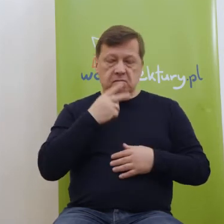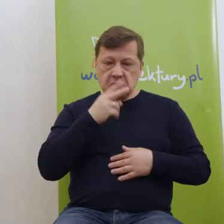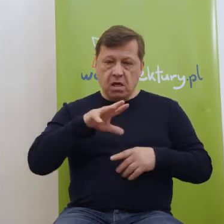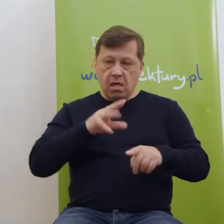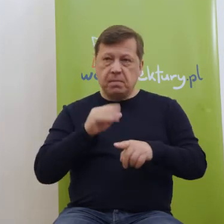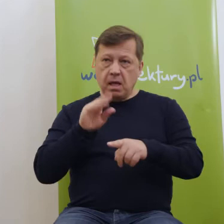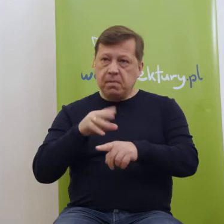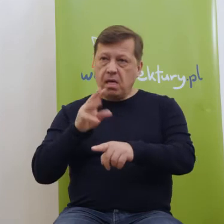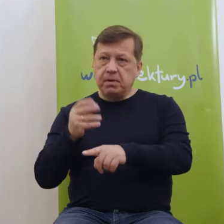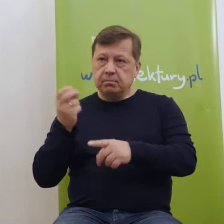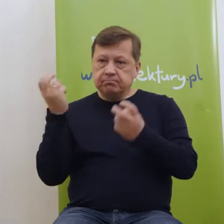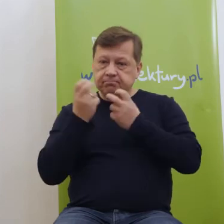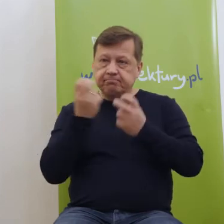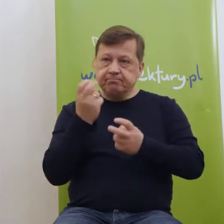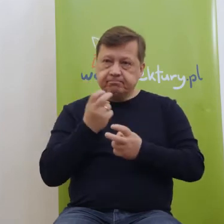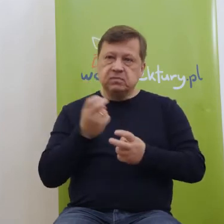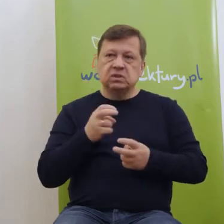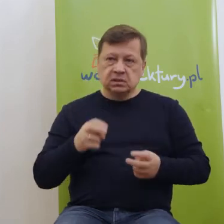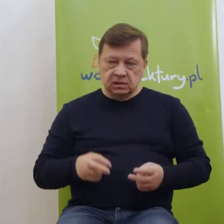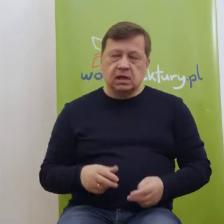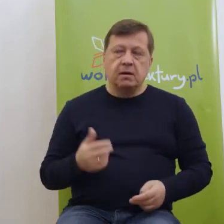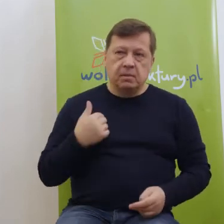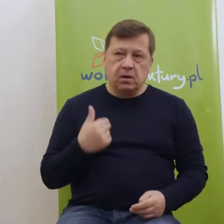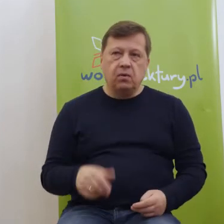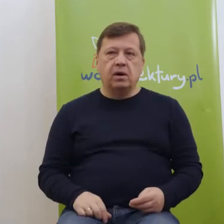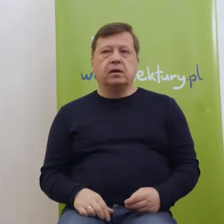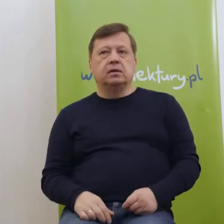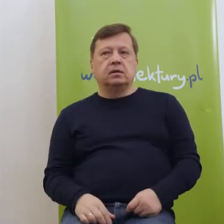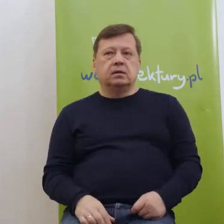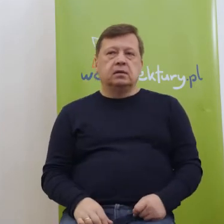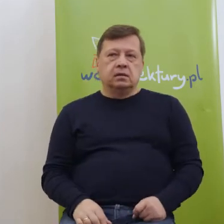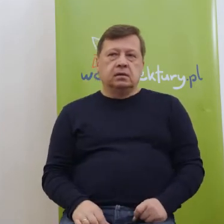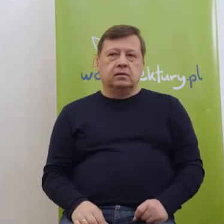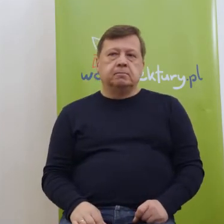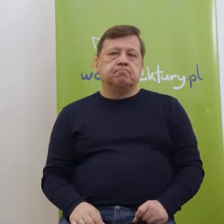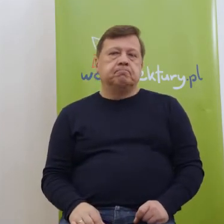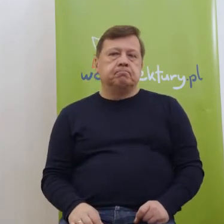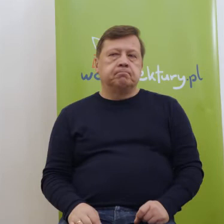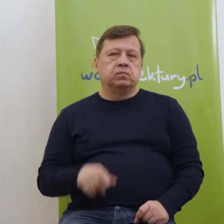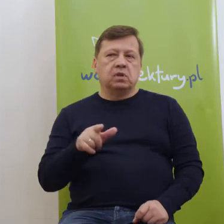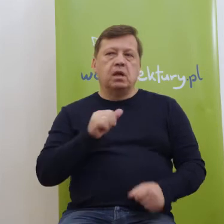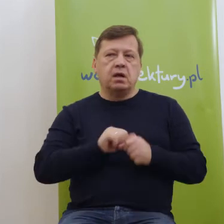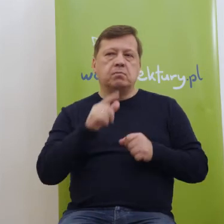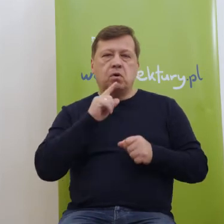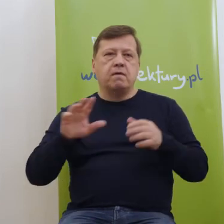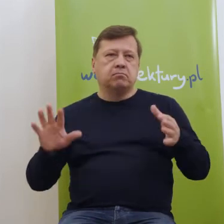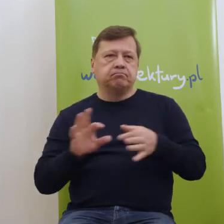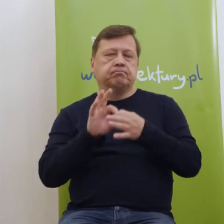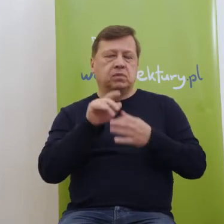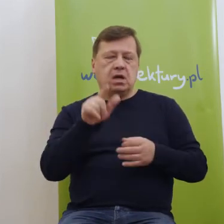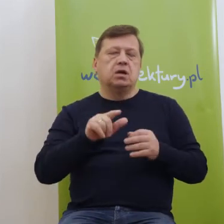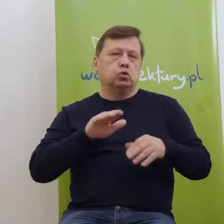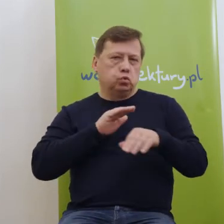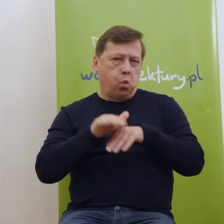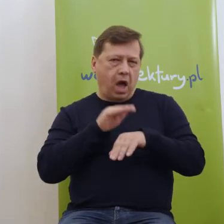literackie smaczki, takie intertekstualne odwołania do mniej lub bardziej znanych utworów